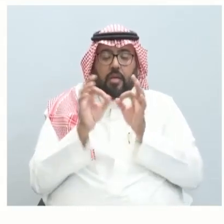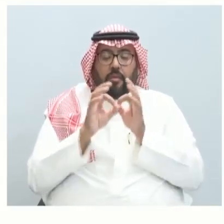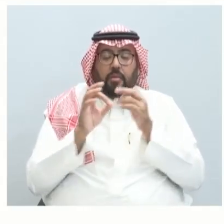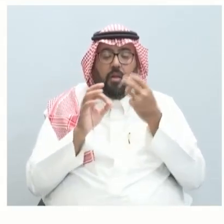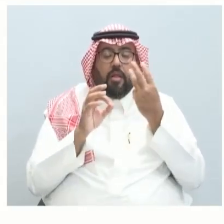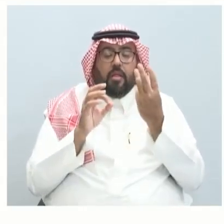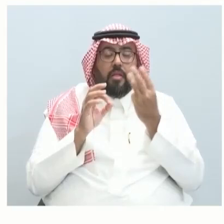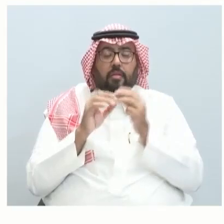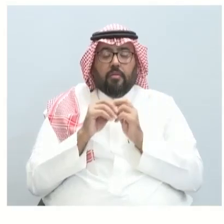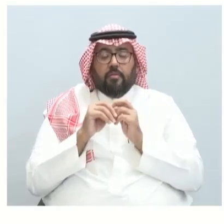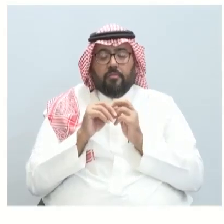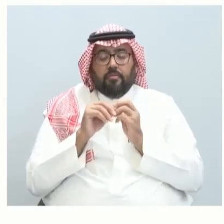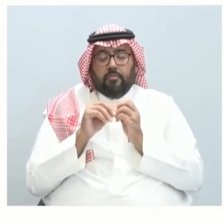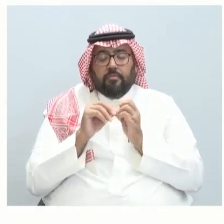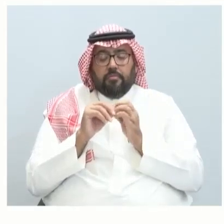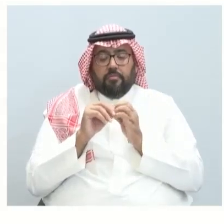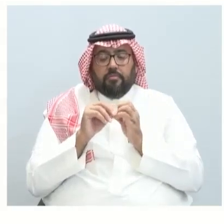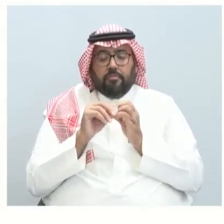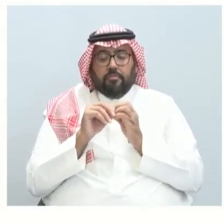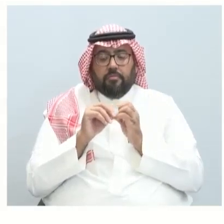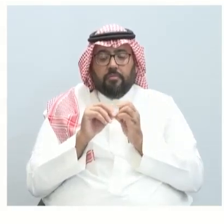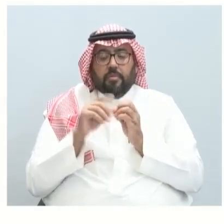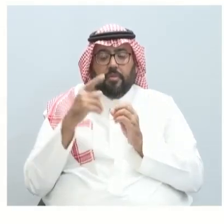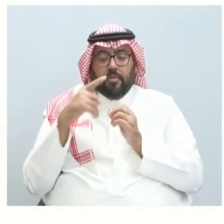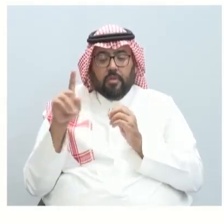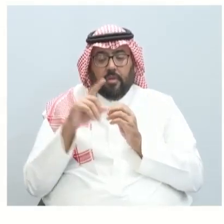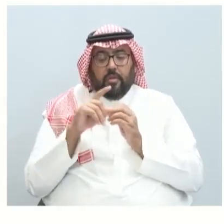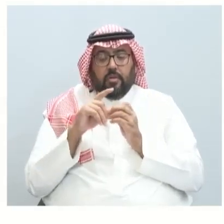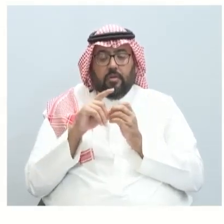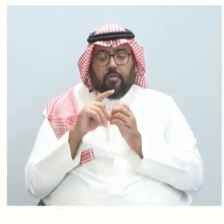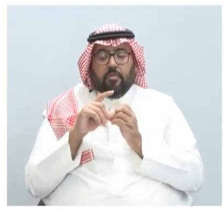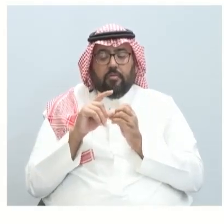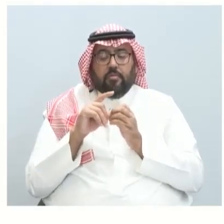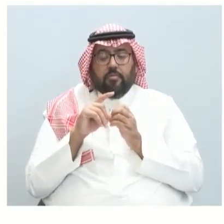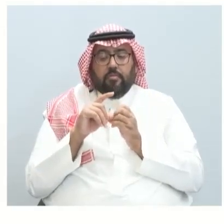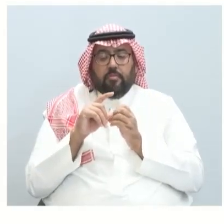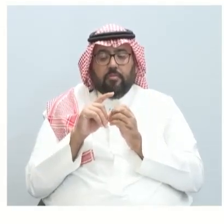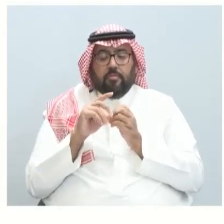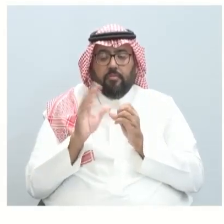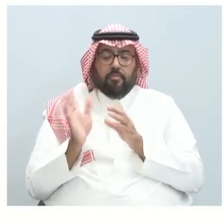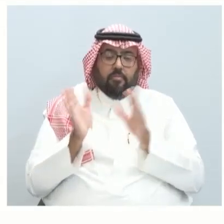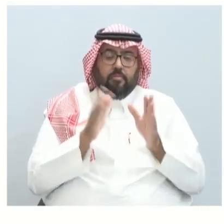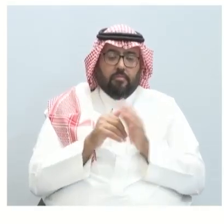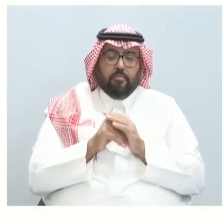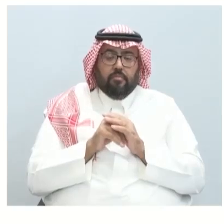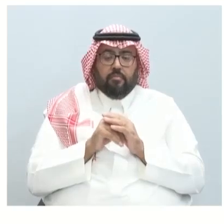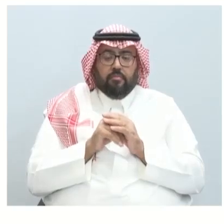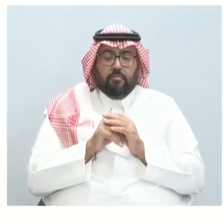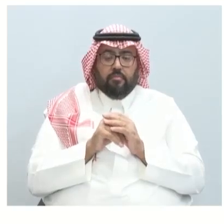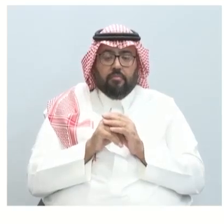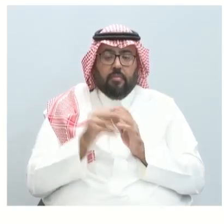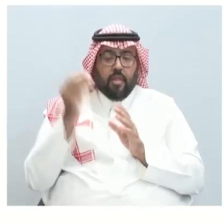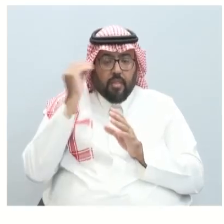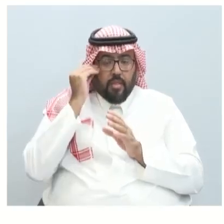نستطيع ان نقربها الان الى ثلاثه صح ولا لا يا ابطال مبدعين الان ابنائي وبناتي بعد هذه